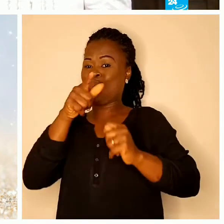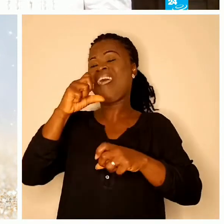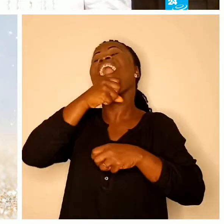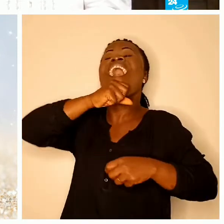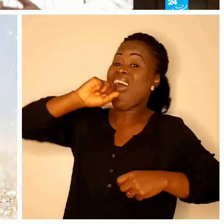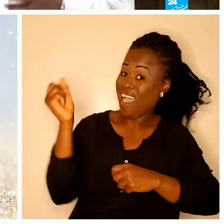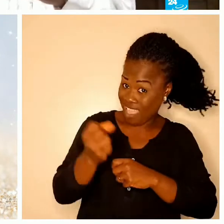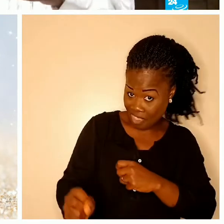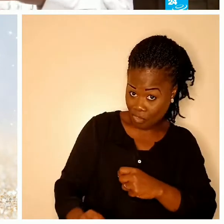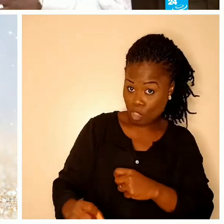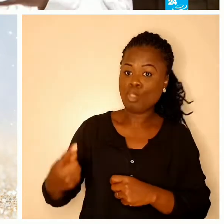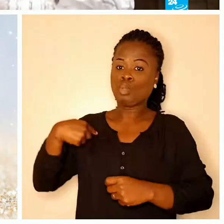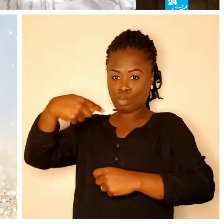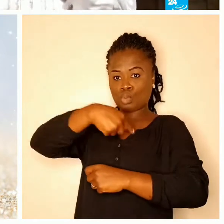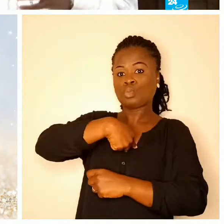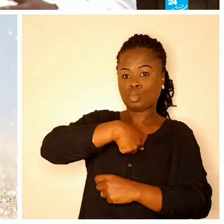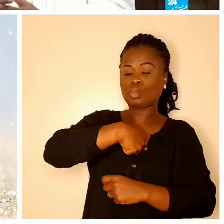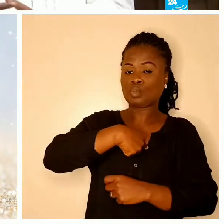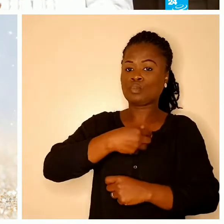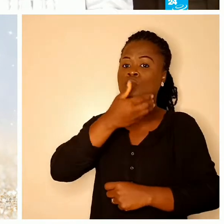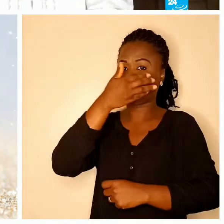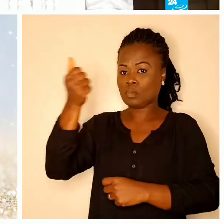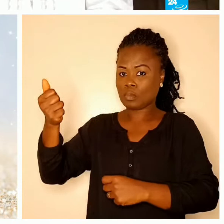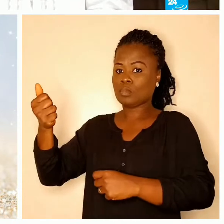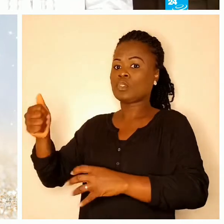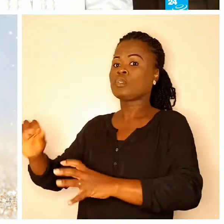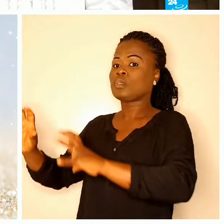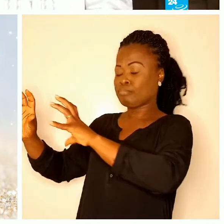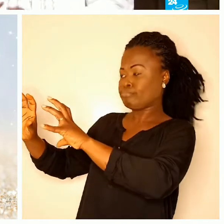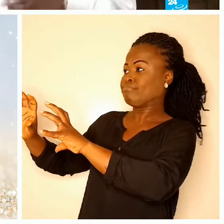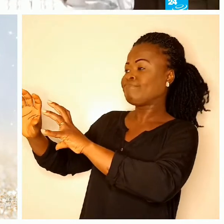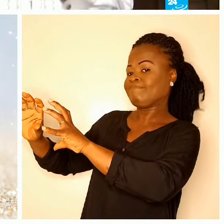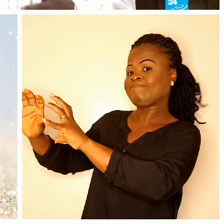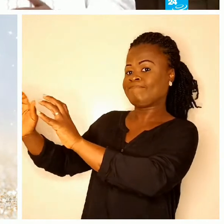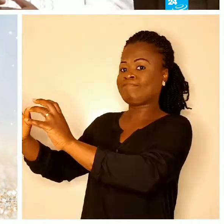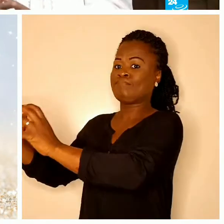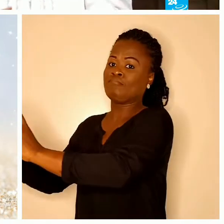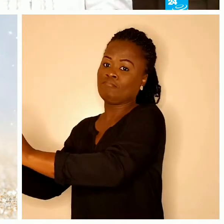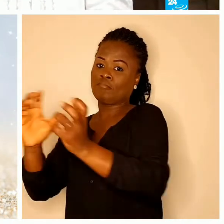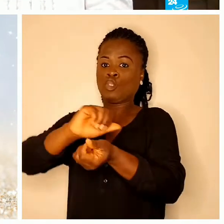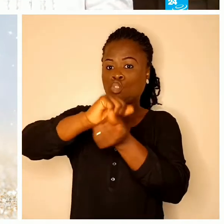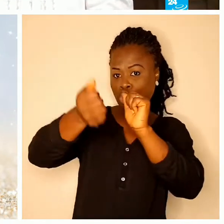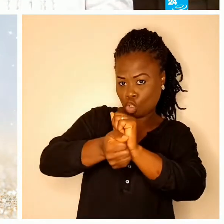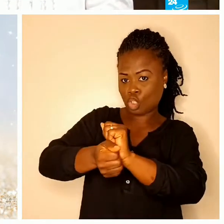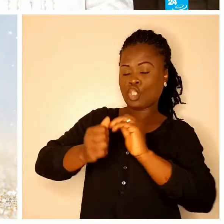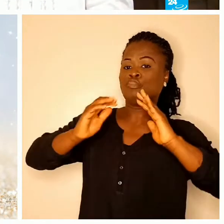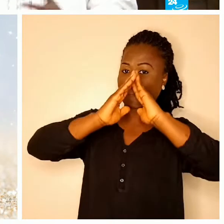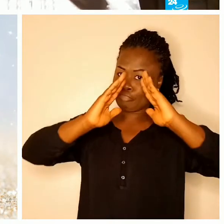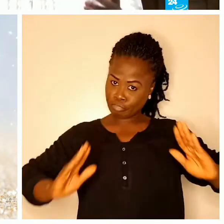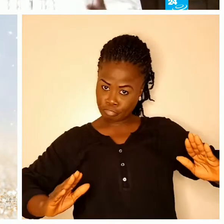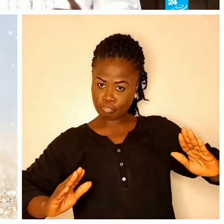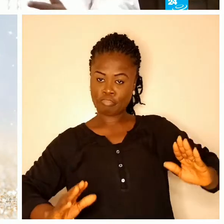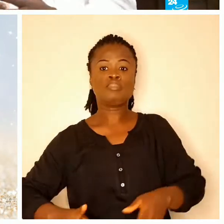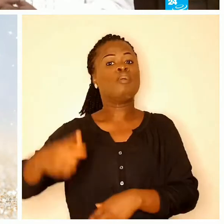avancé. On a préféré ne pas prendre le risque aussi de le voir contracter, en tout cas en milieu carcéral à la prison,